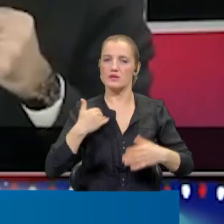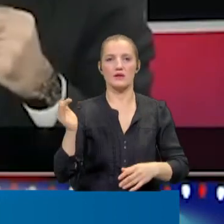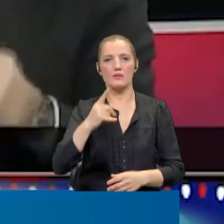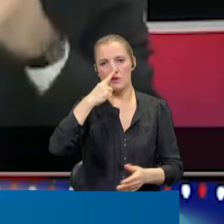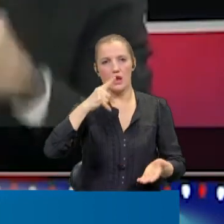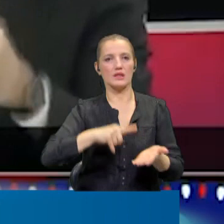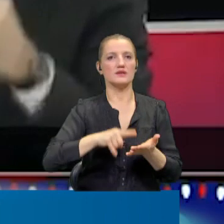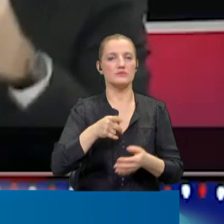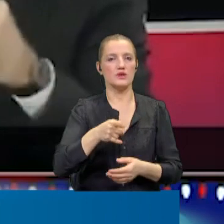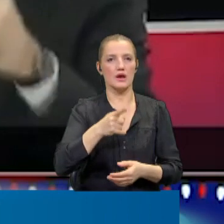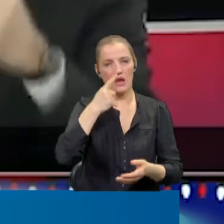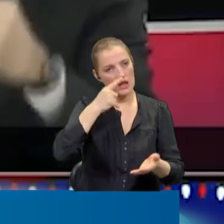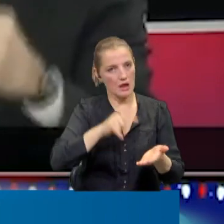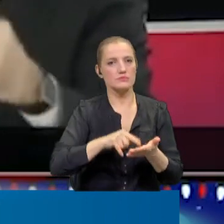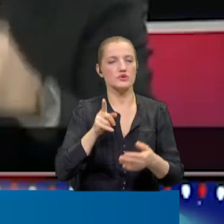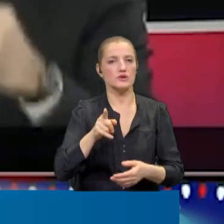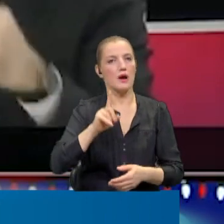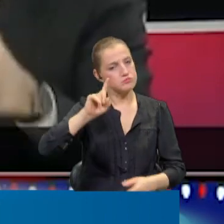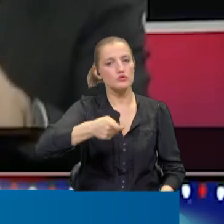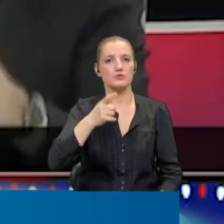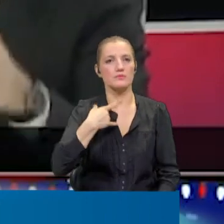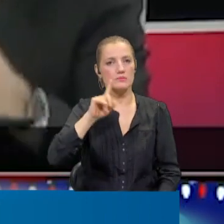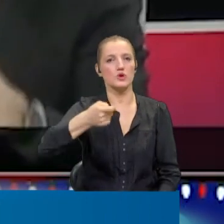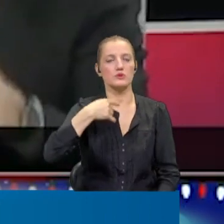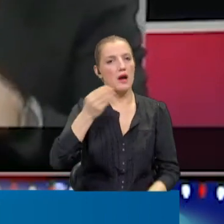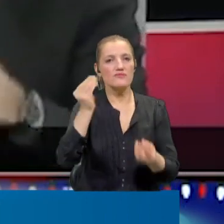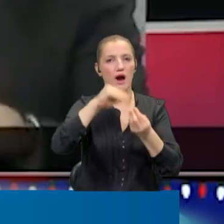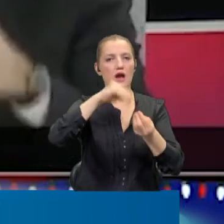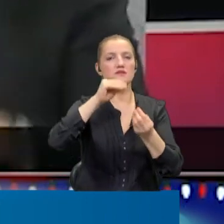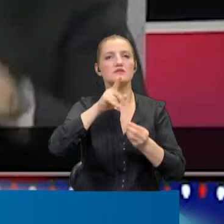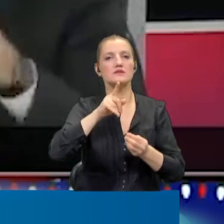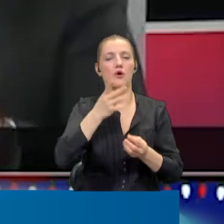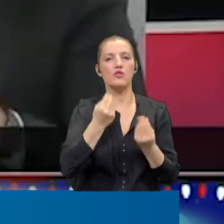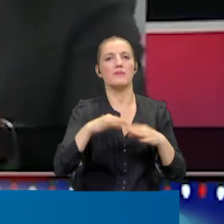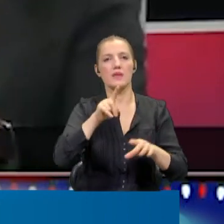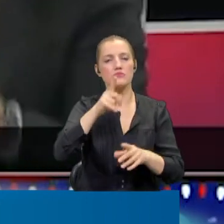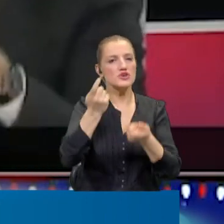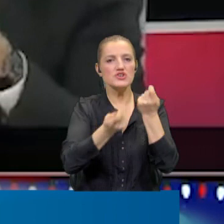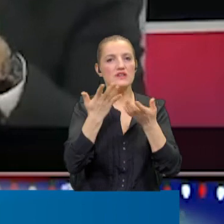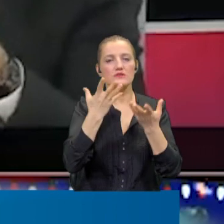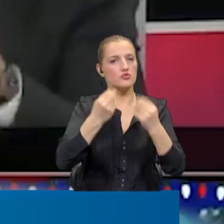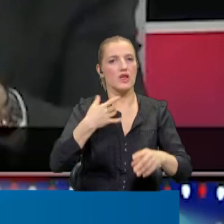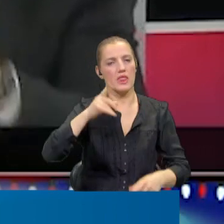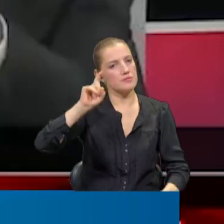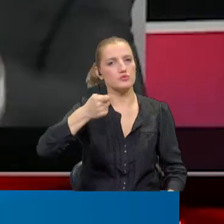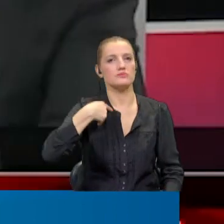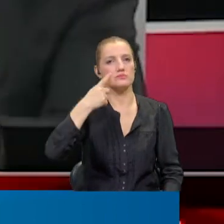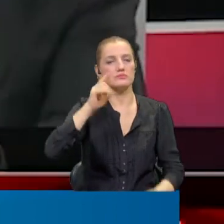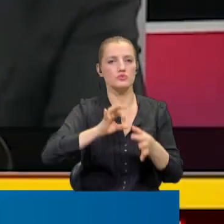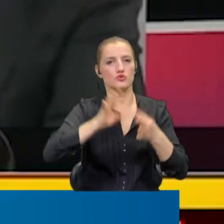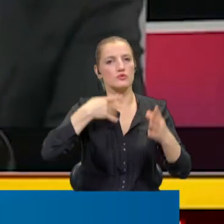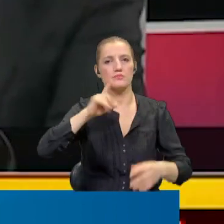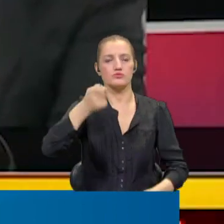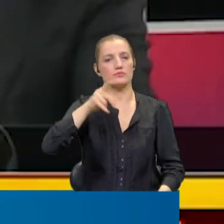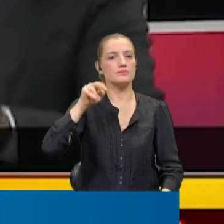inanmış Tabii yanlış Evet buldum buldum buldum faiz arttırılmasına dan bu işlerin olacağını söyledi